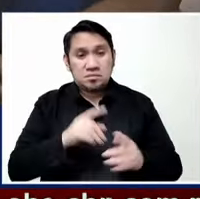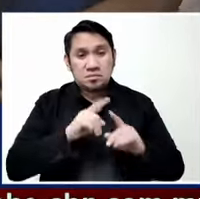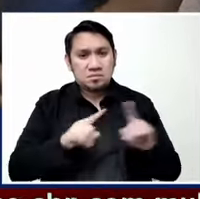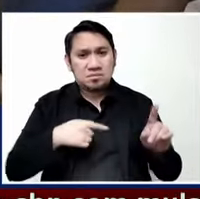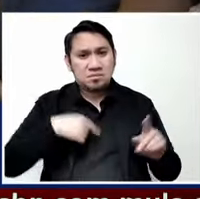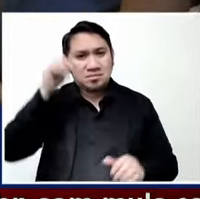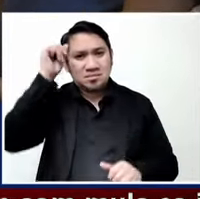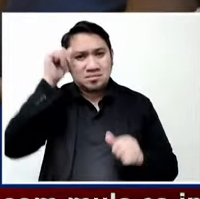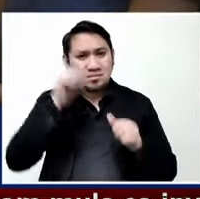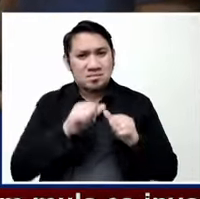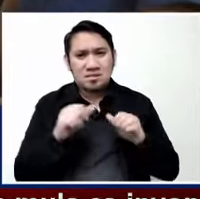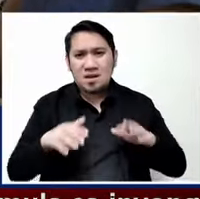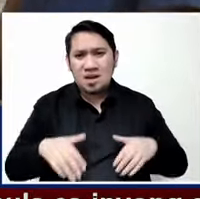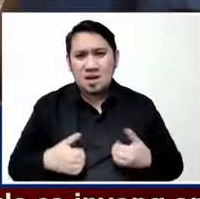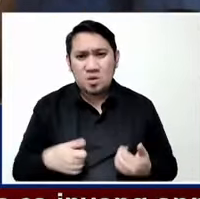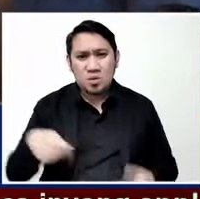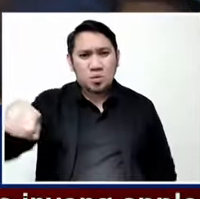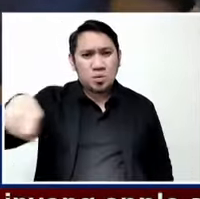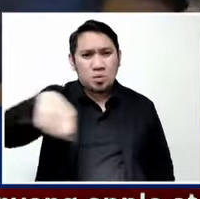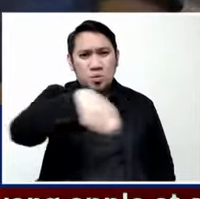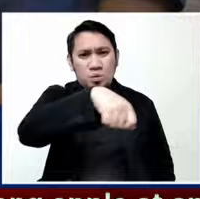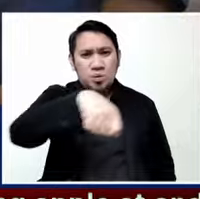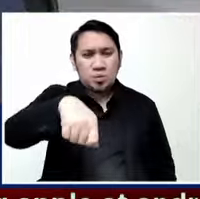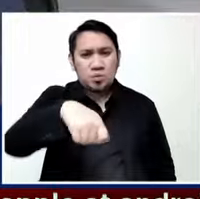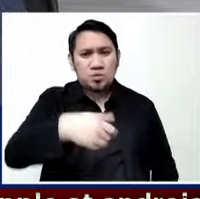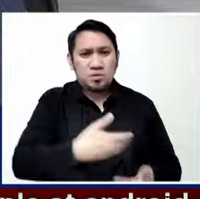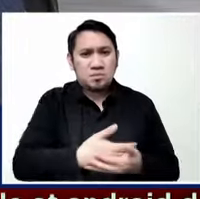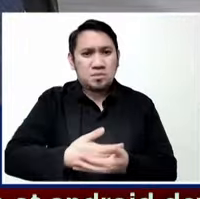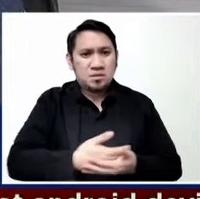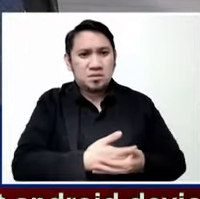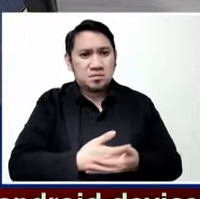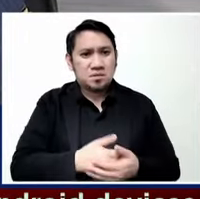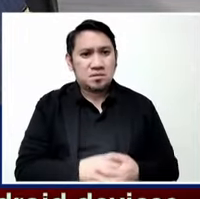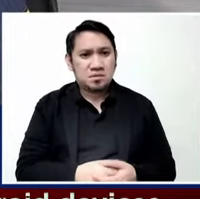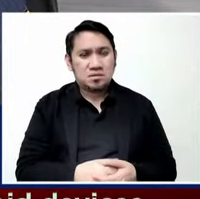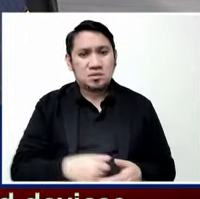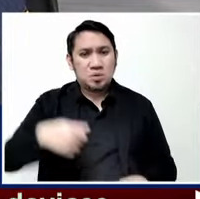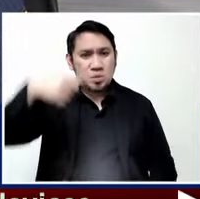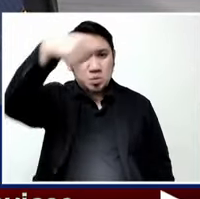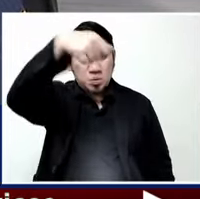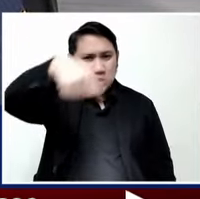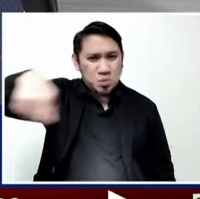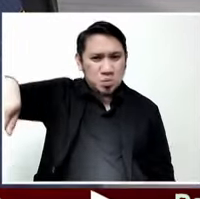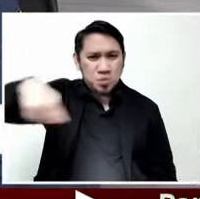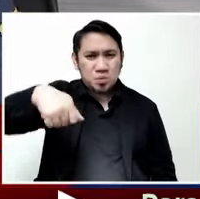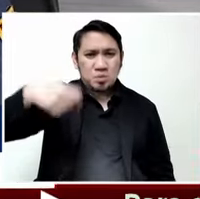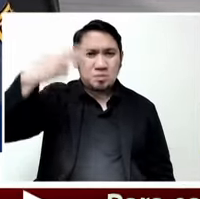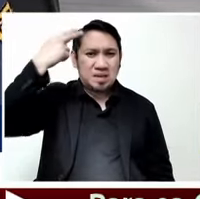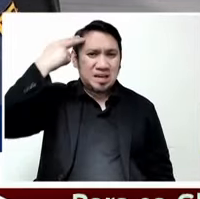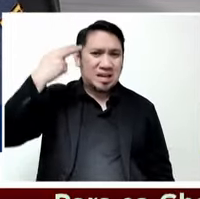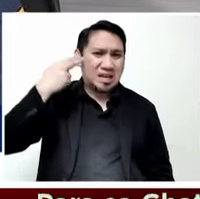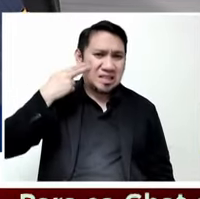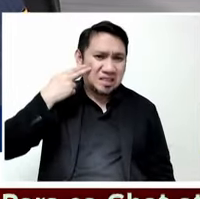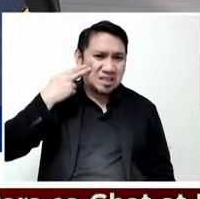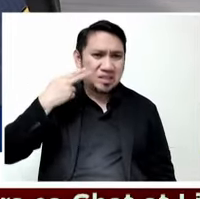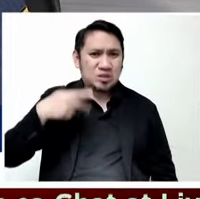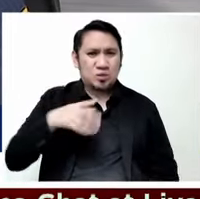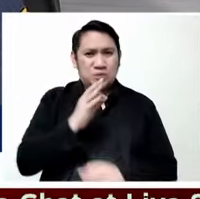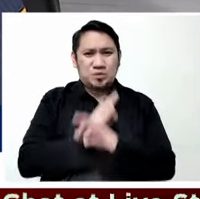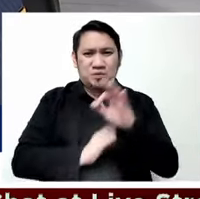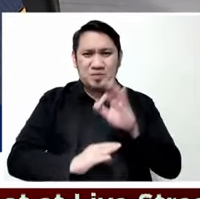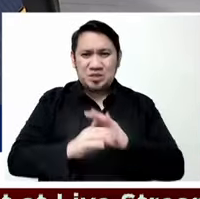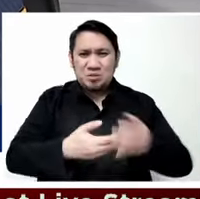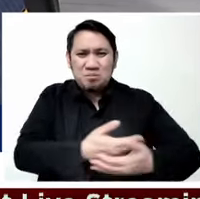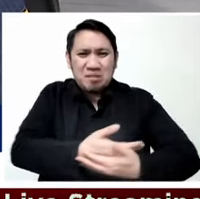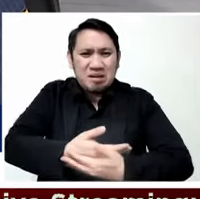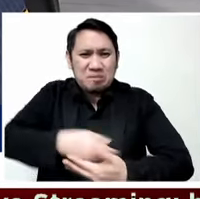matandaan kung bakit ibinuhos niya direkta sa sanggol. Buong katawan sa likod, no, from head to toes.